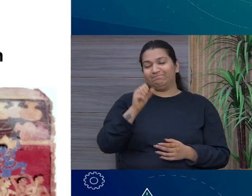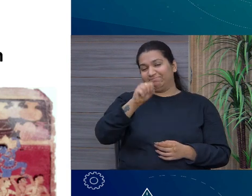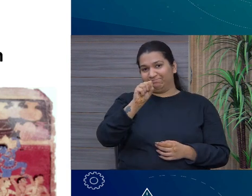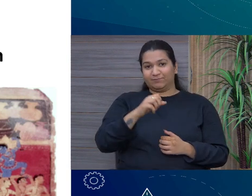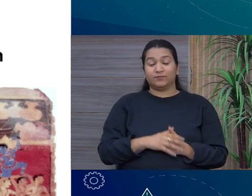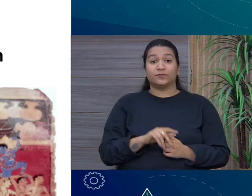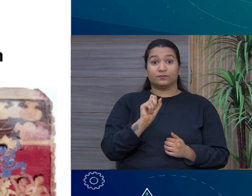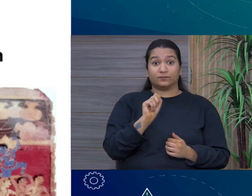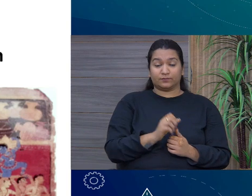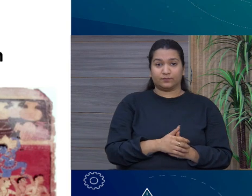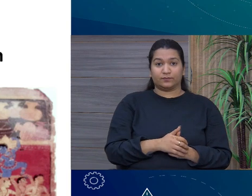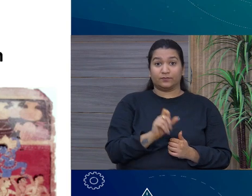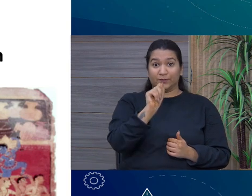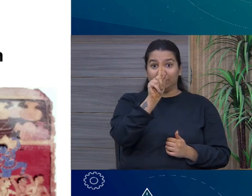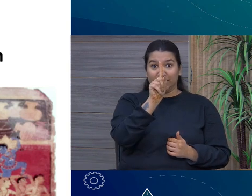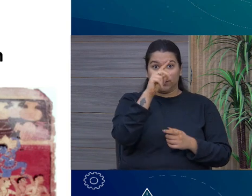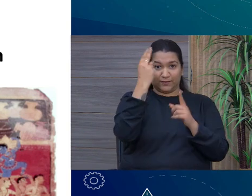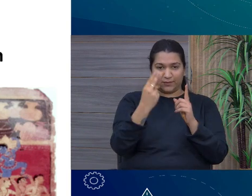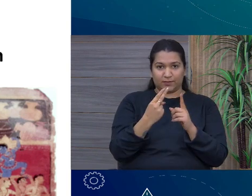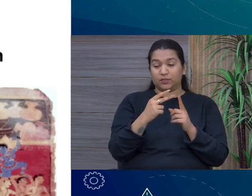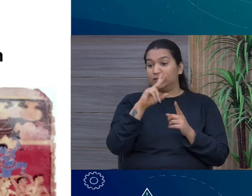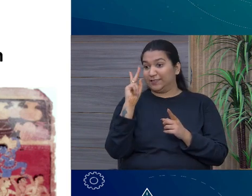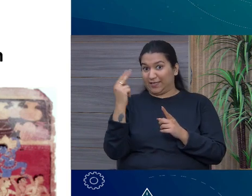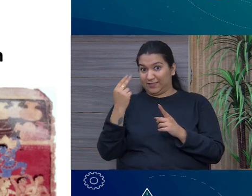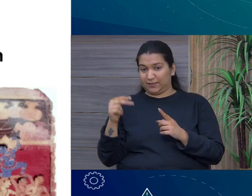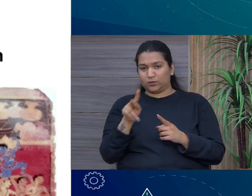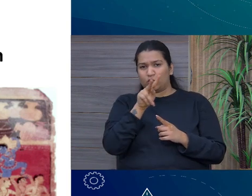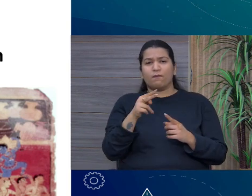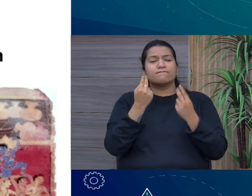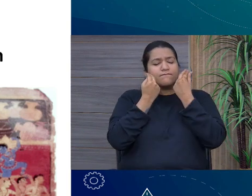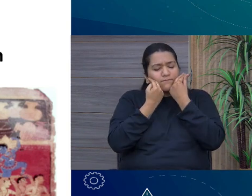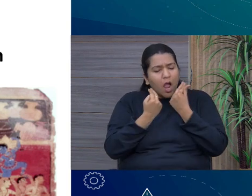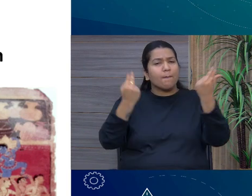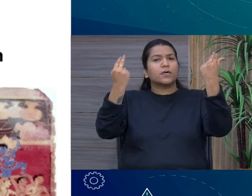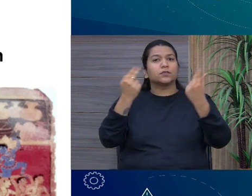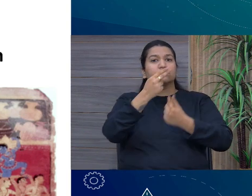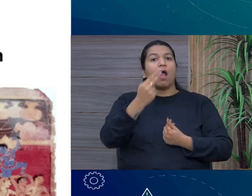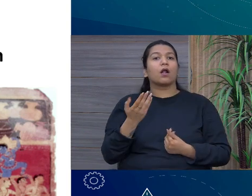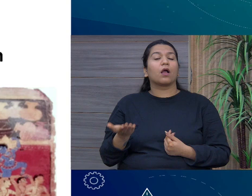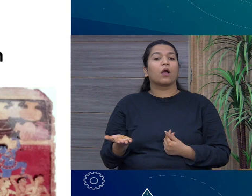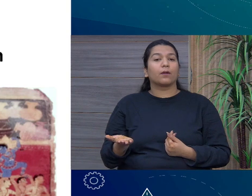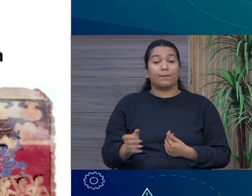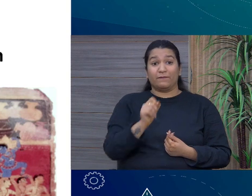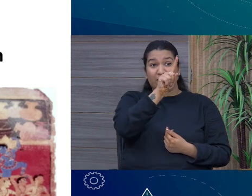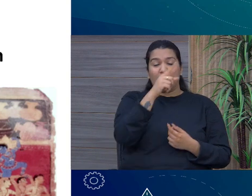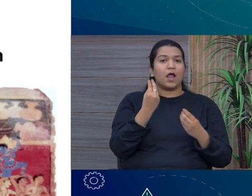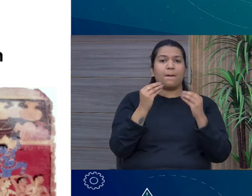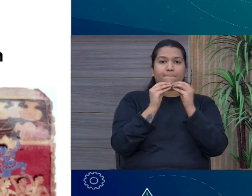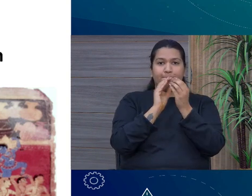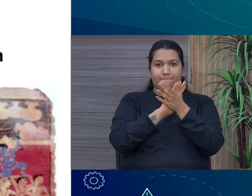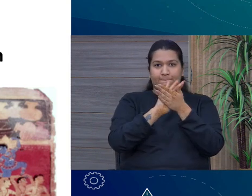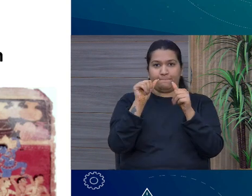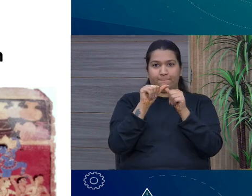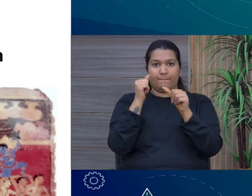सर, सर यहाँ पर ये मैंने दो बहुत ही फेमस पेंटिंग्स ली हैं। एक है भगवत पुराण के साथ,